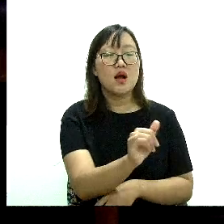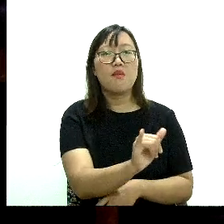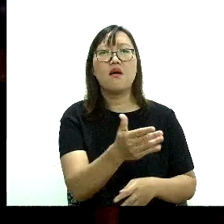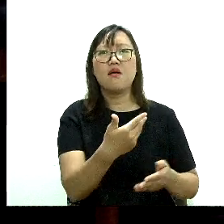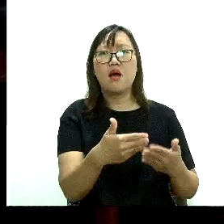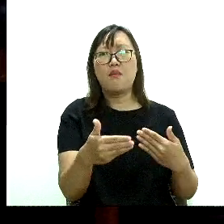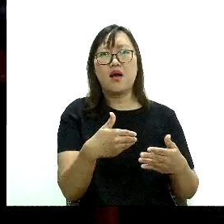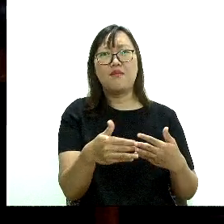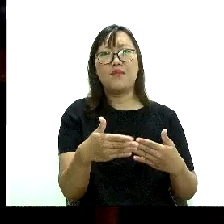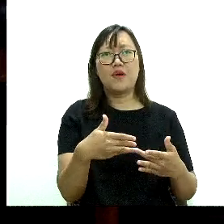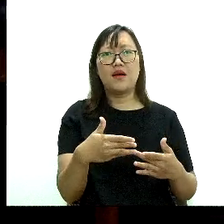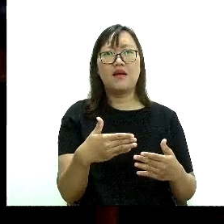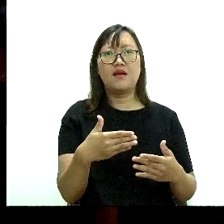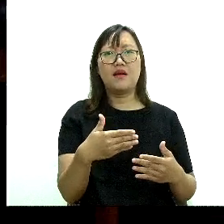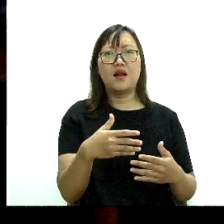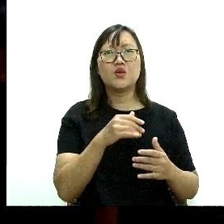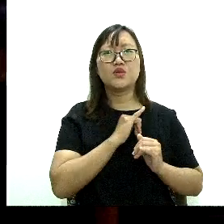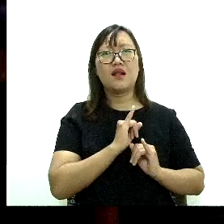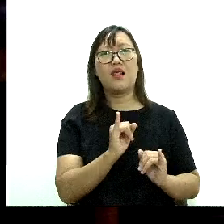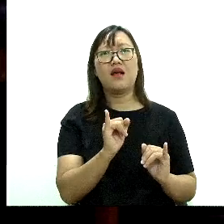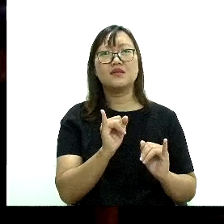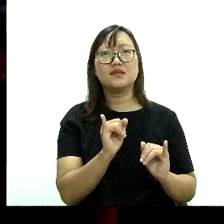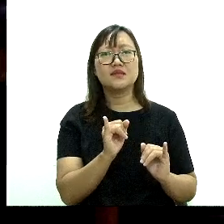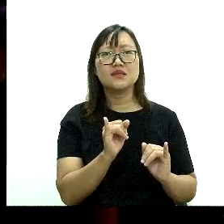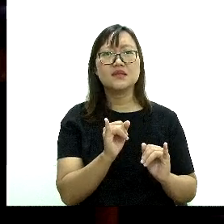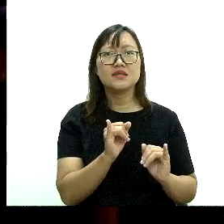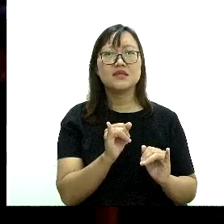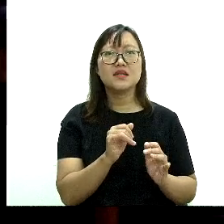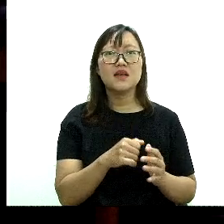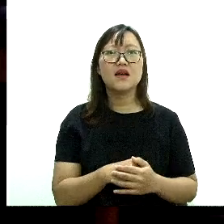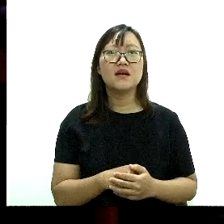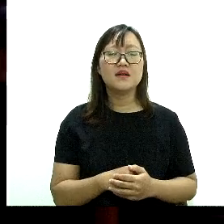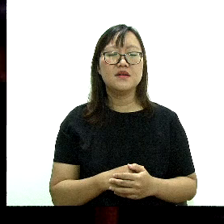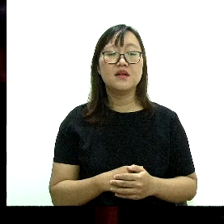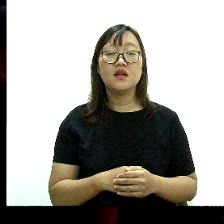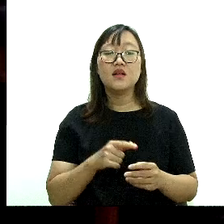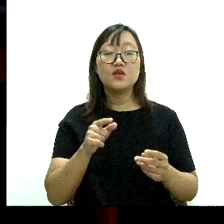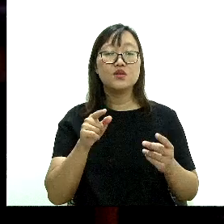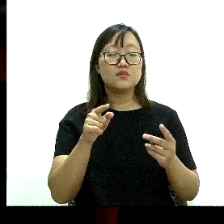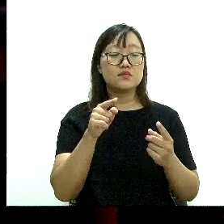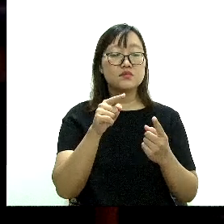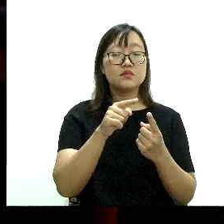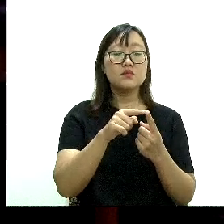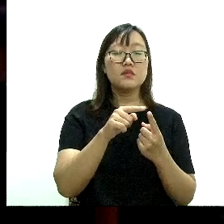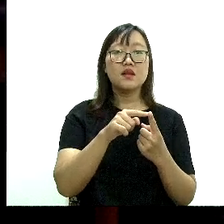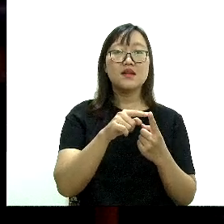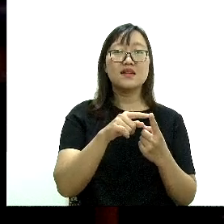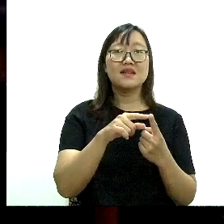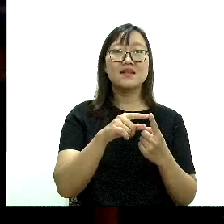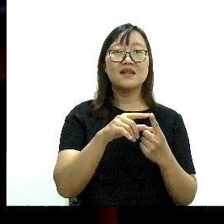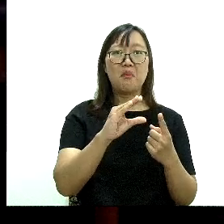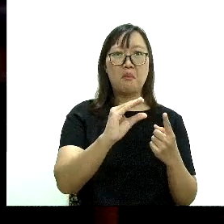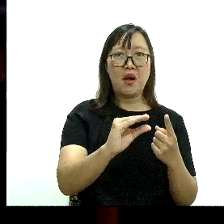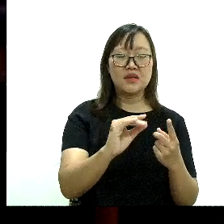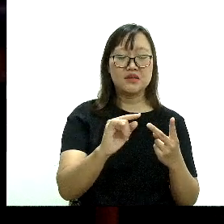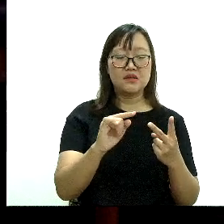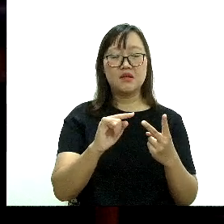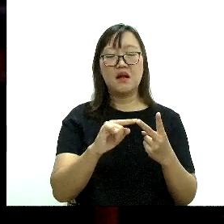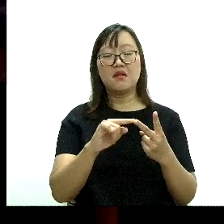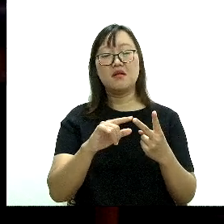Kelompok kedua adalah mereka yang bekerja mulai jam 9,